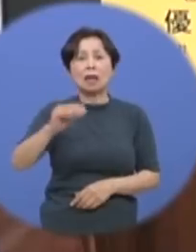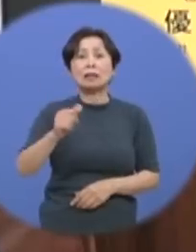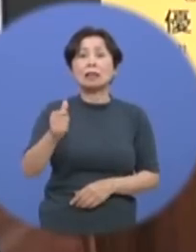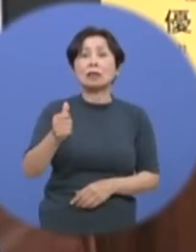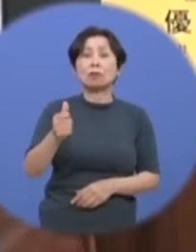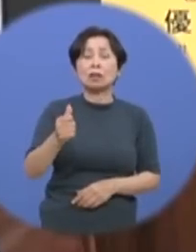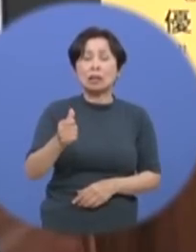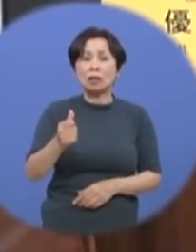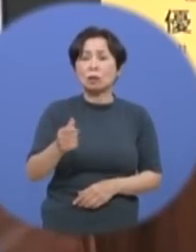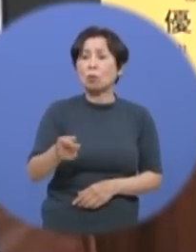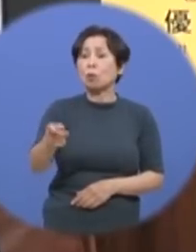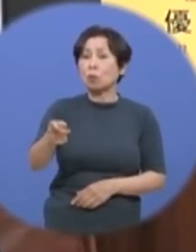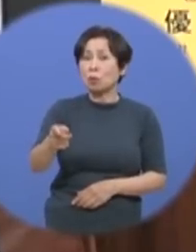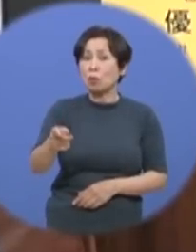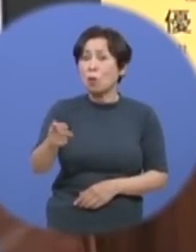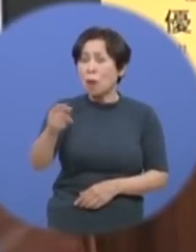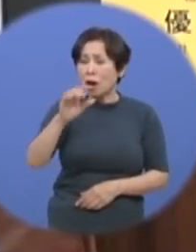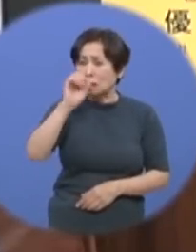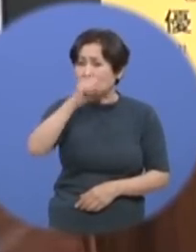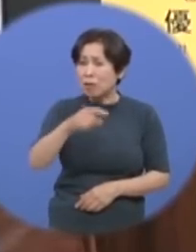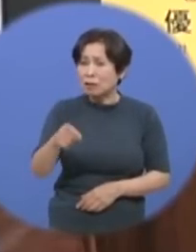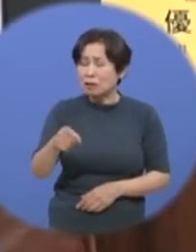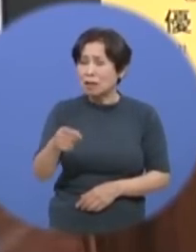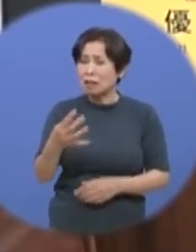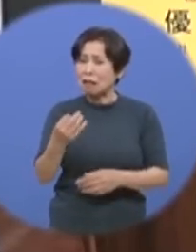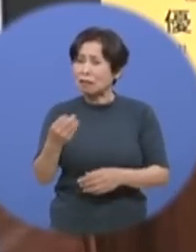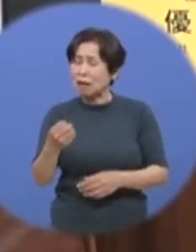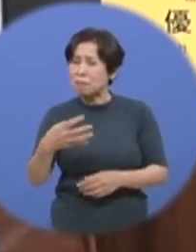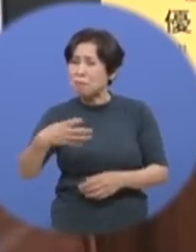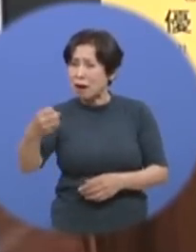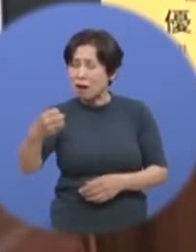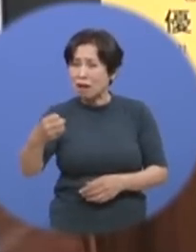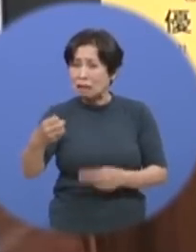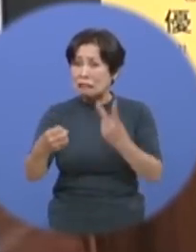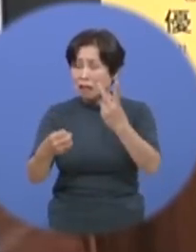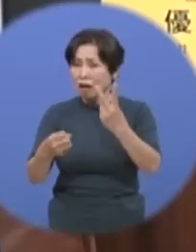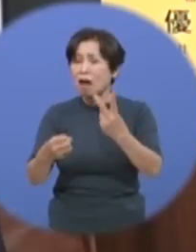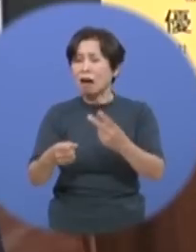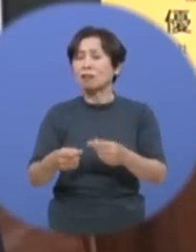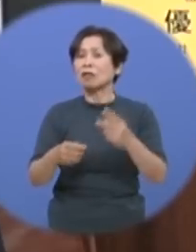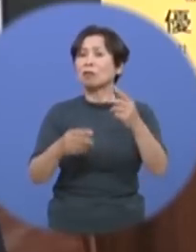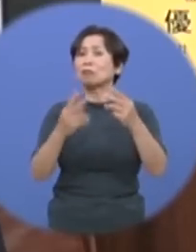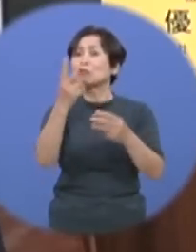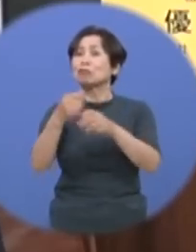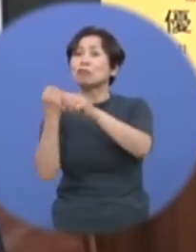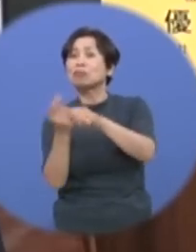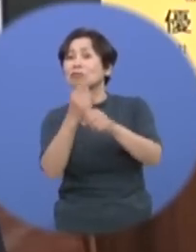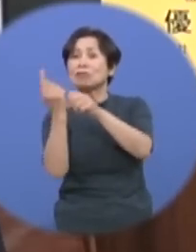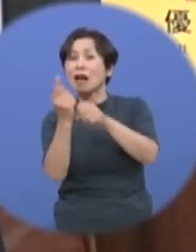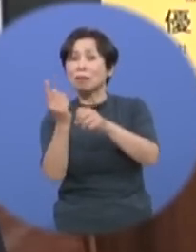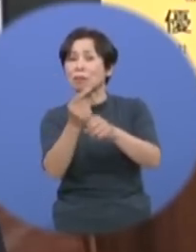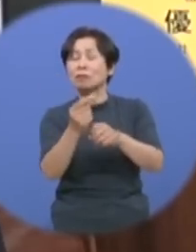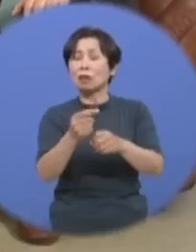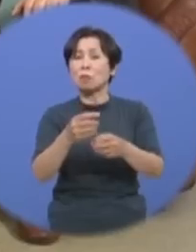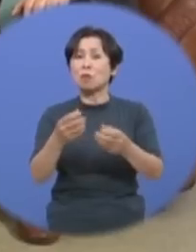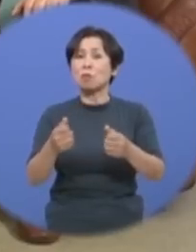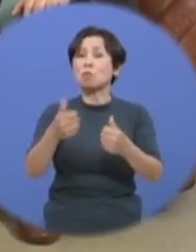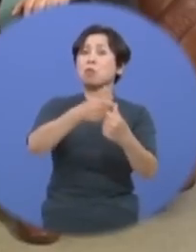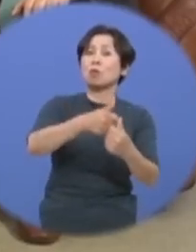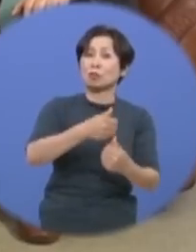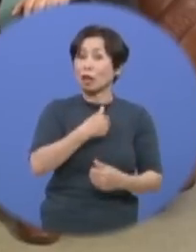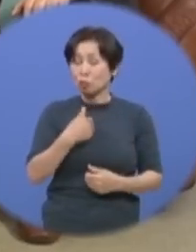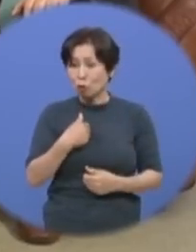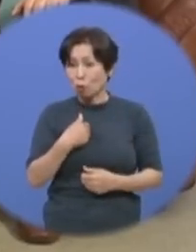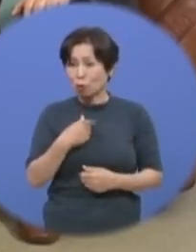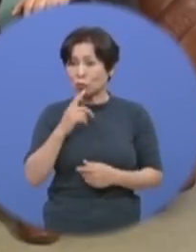たらお前のエラーでなんて捉えたに点火そうか to learn たら終わりやなって言えばやっぱりいっ